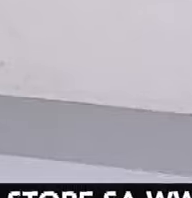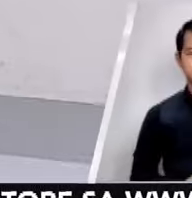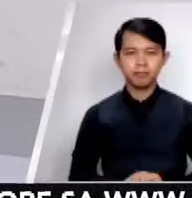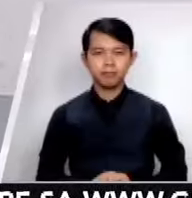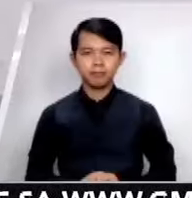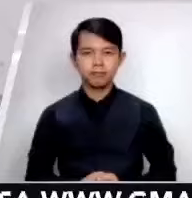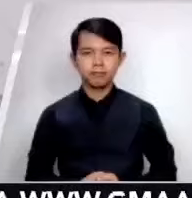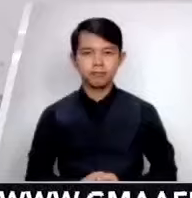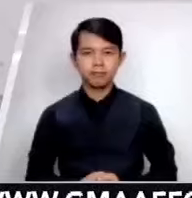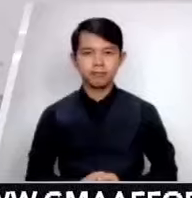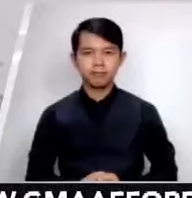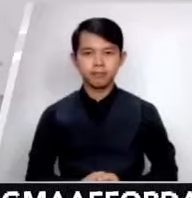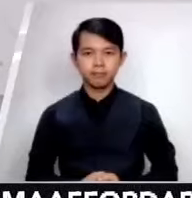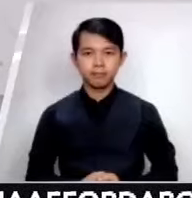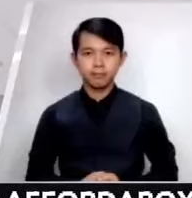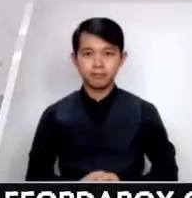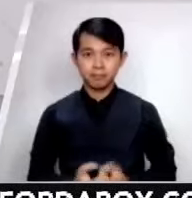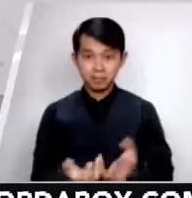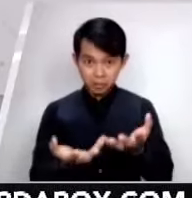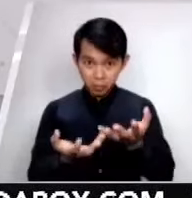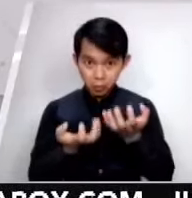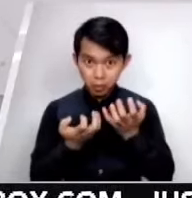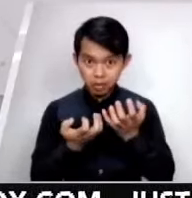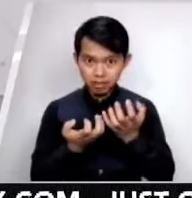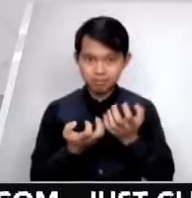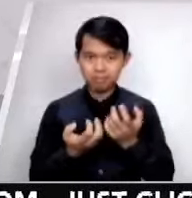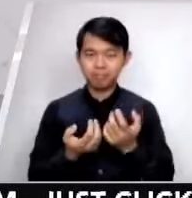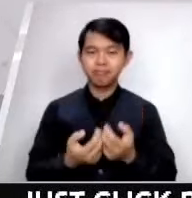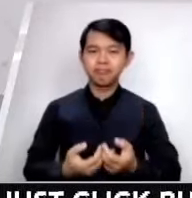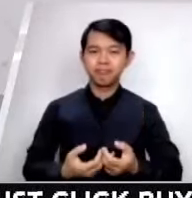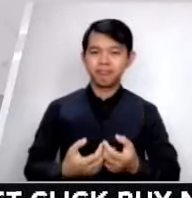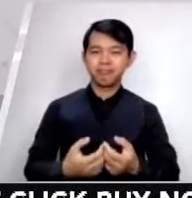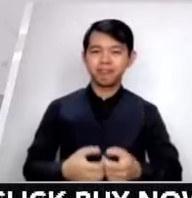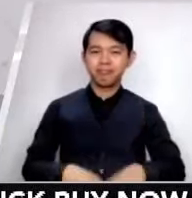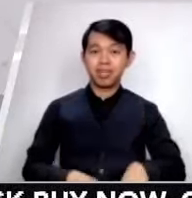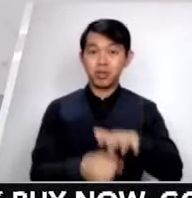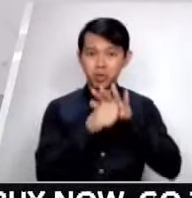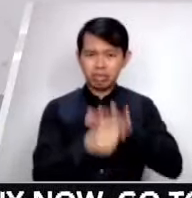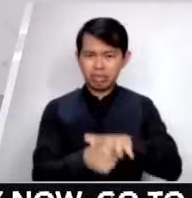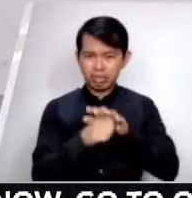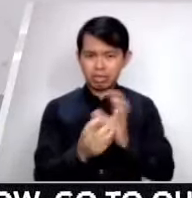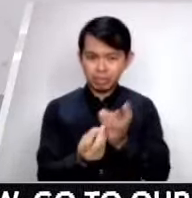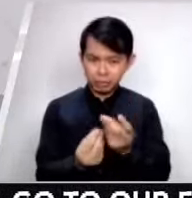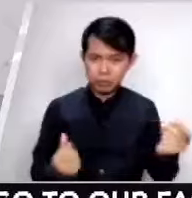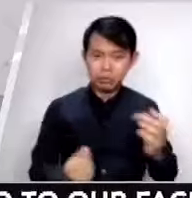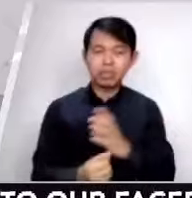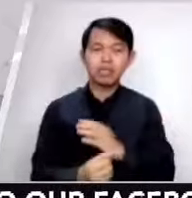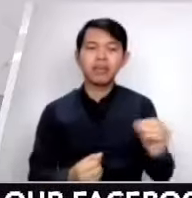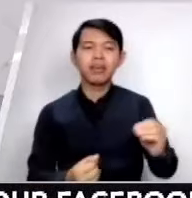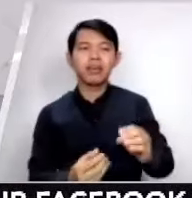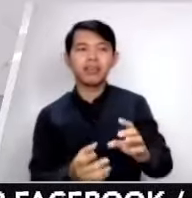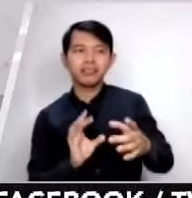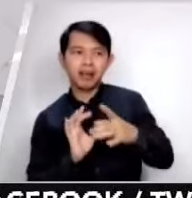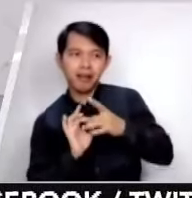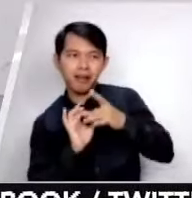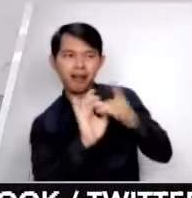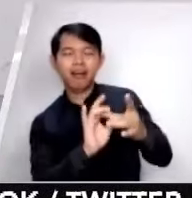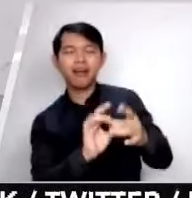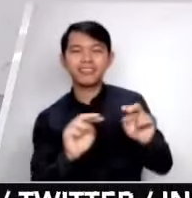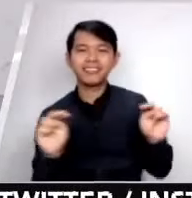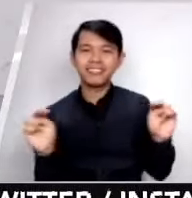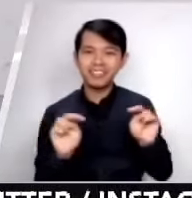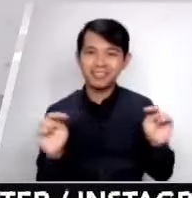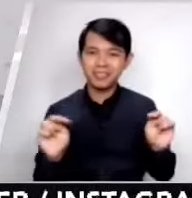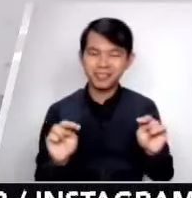Gusto niyo bang mag-disconnect sa stress at mag-reconnect with nature? Yan, gusto natin yan, Maki. At may